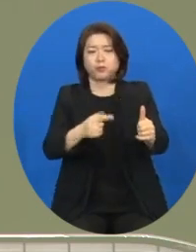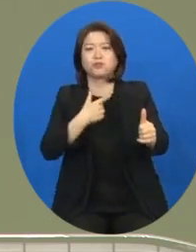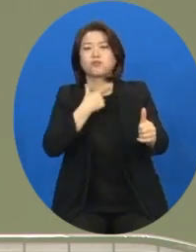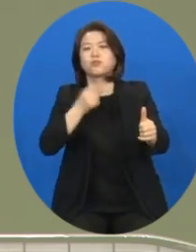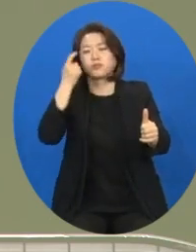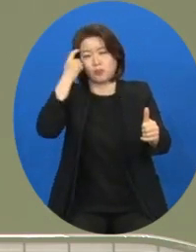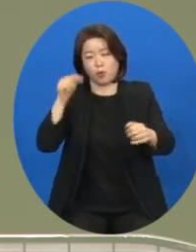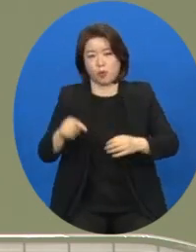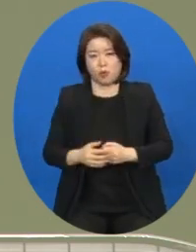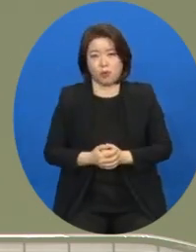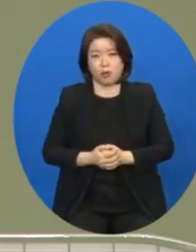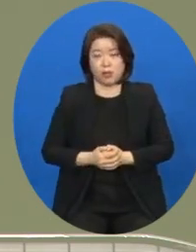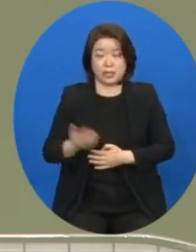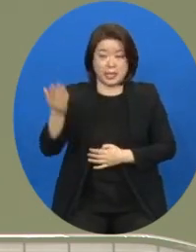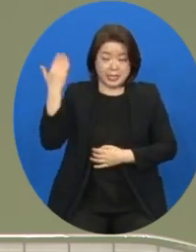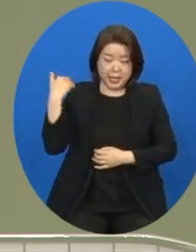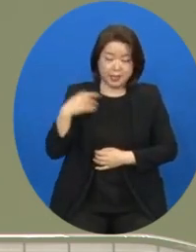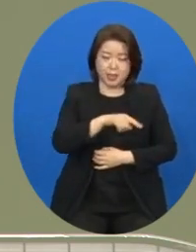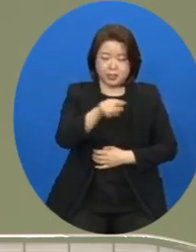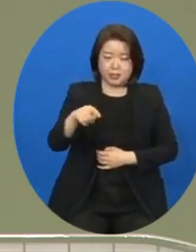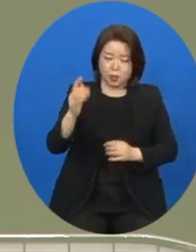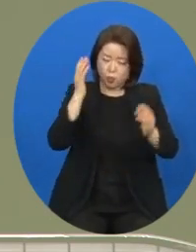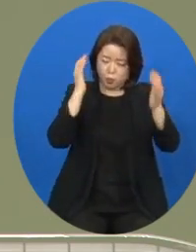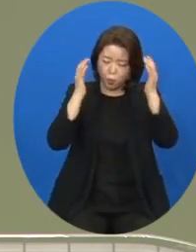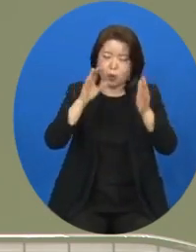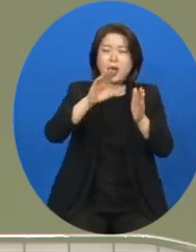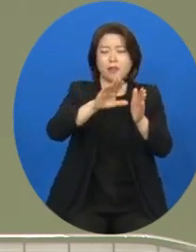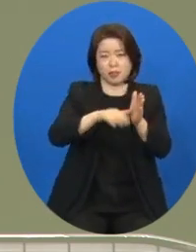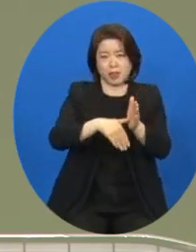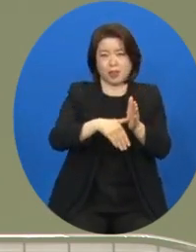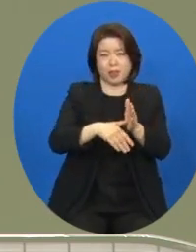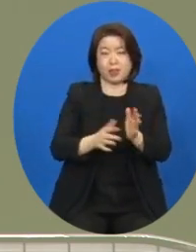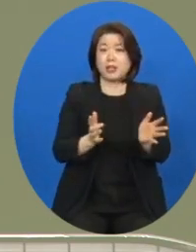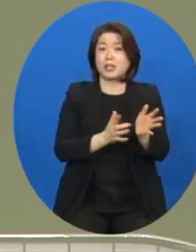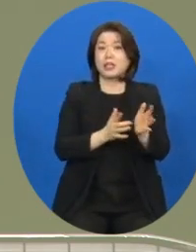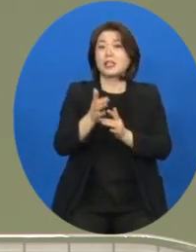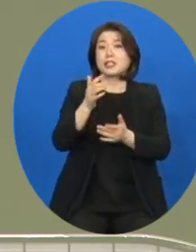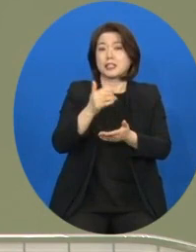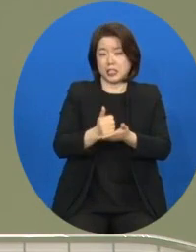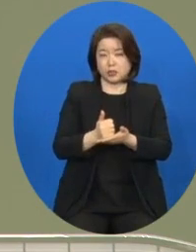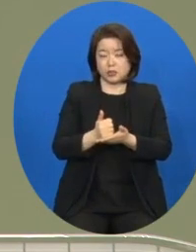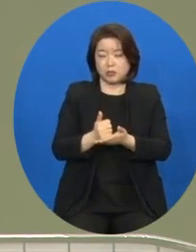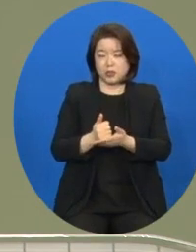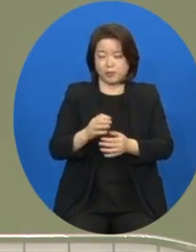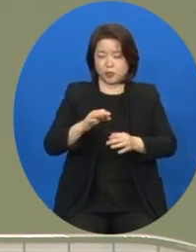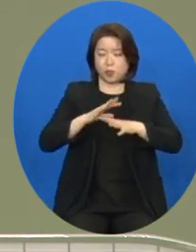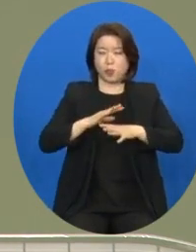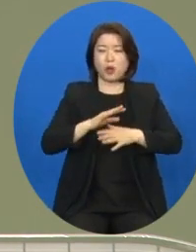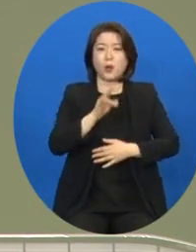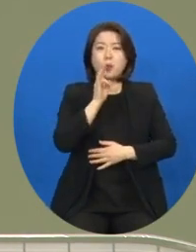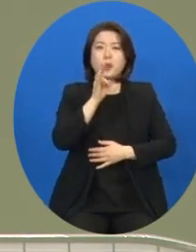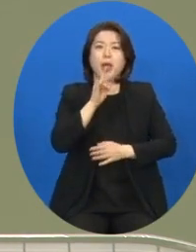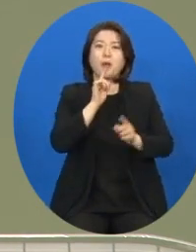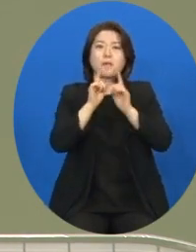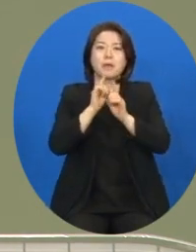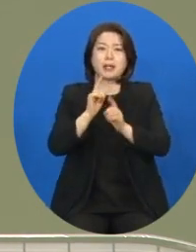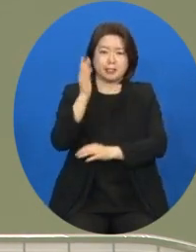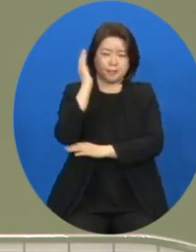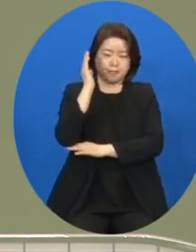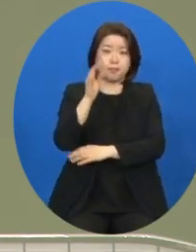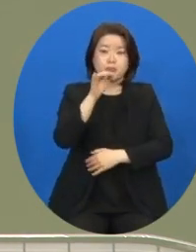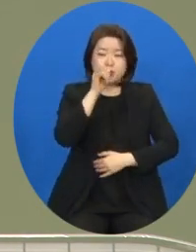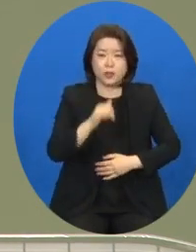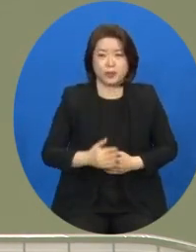아주 혼란스러웠던 그때에 예수님께서 정말 놀라운 예언의 말씀을 하셨습니다.